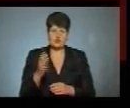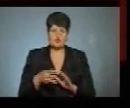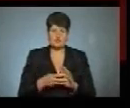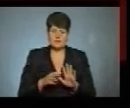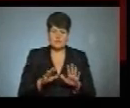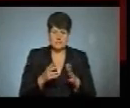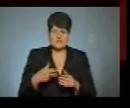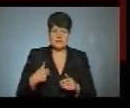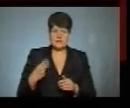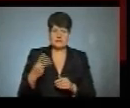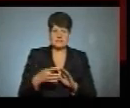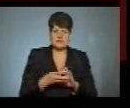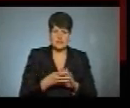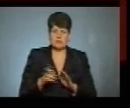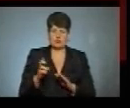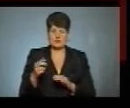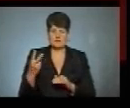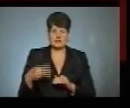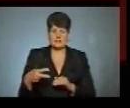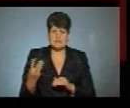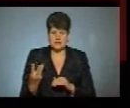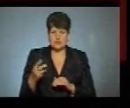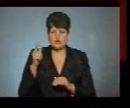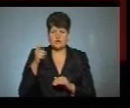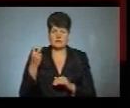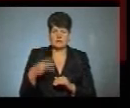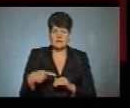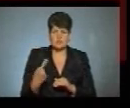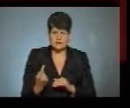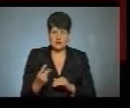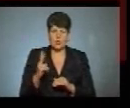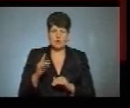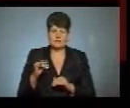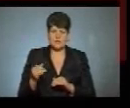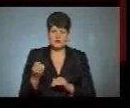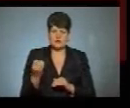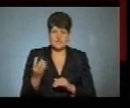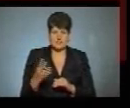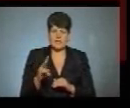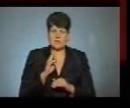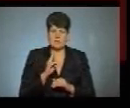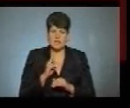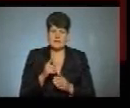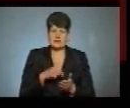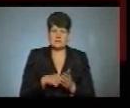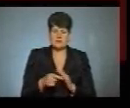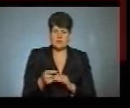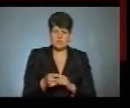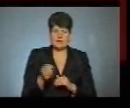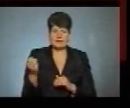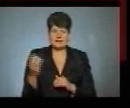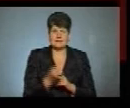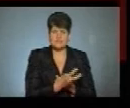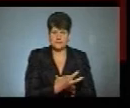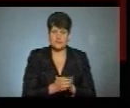випадків, Заліщицький – 29, Бучицький – 23, Чортківський – 21, Козівський – 14, Кременецький та місто Тернопіль по